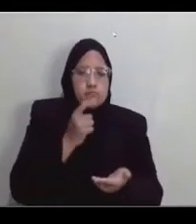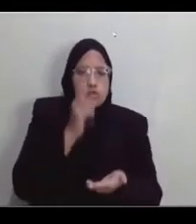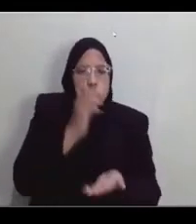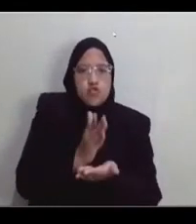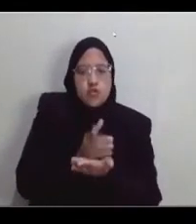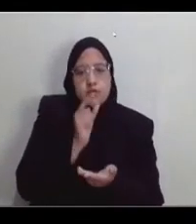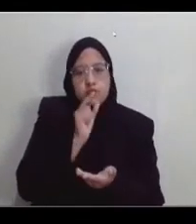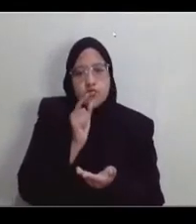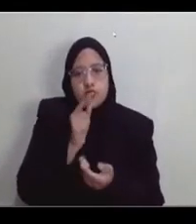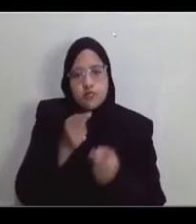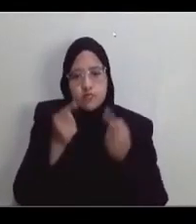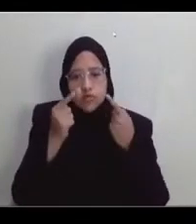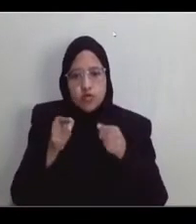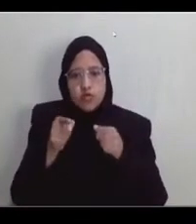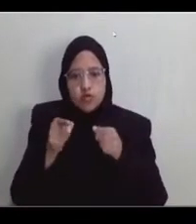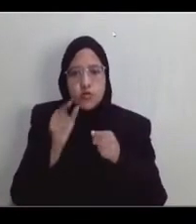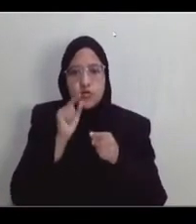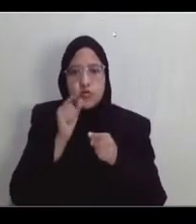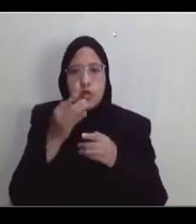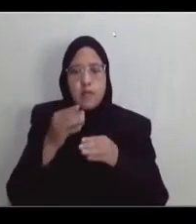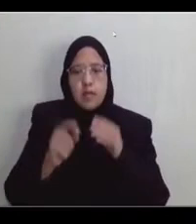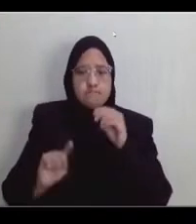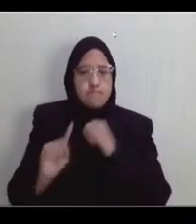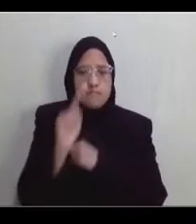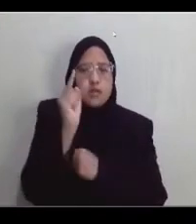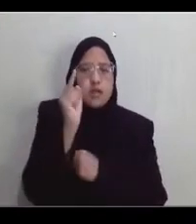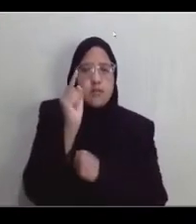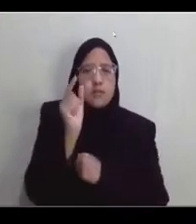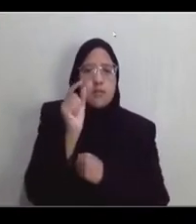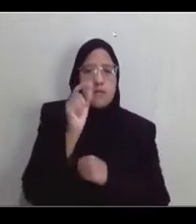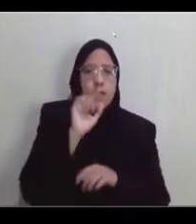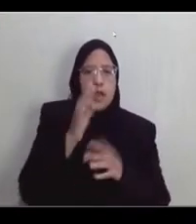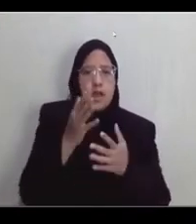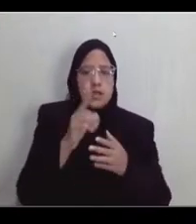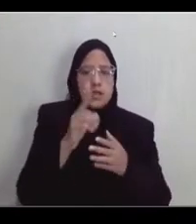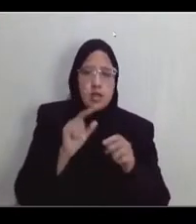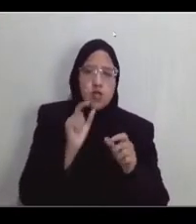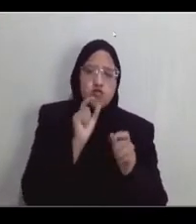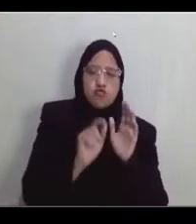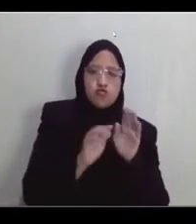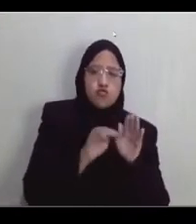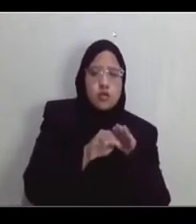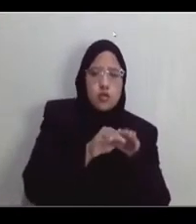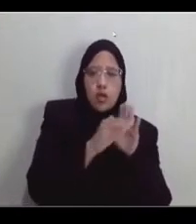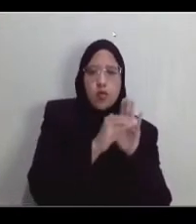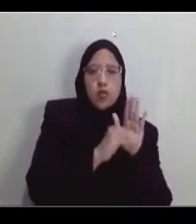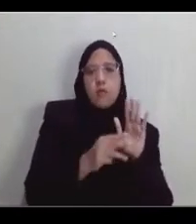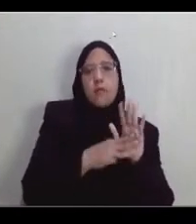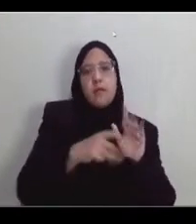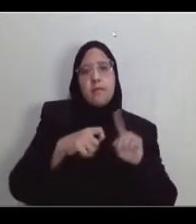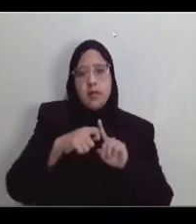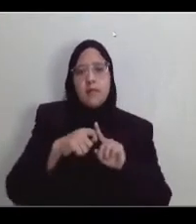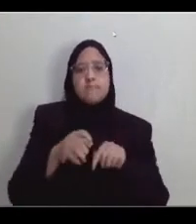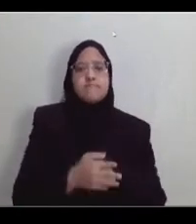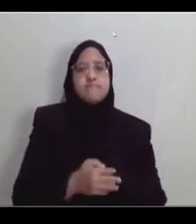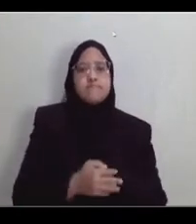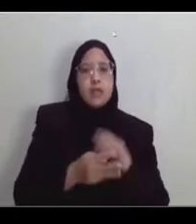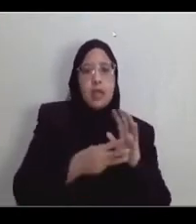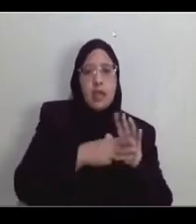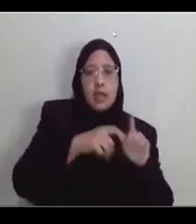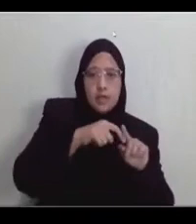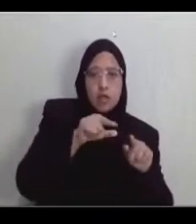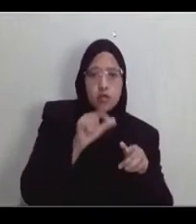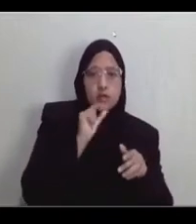adalah pilar utama sekaligus ruh Mahkamah Konstitusi sementara Mahkamah Konstitusi tiada lain adalah pengawal